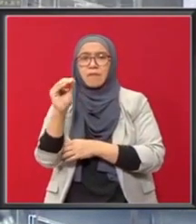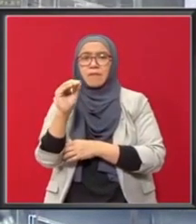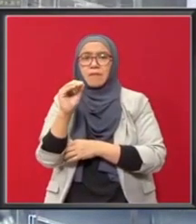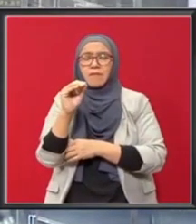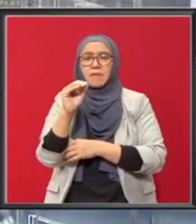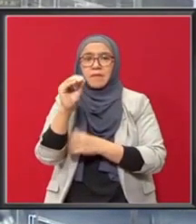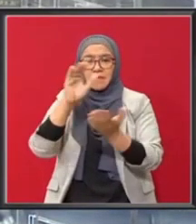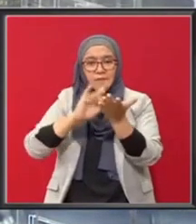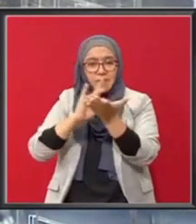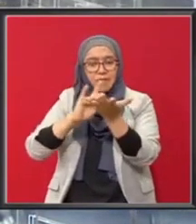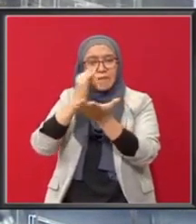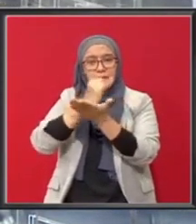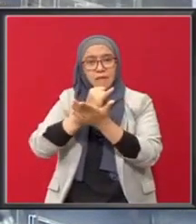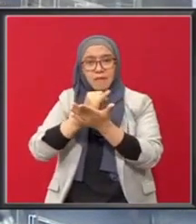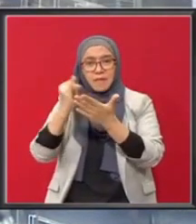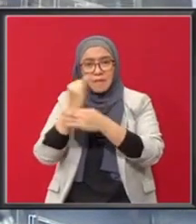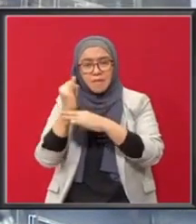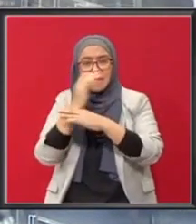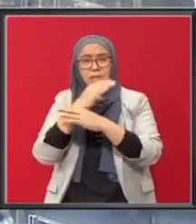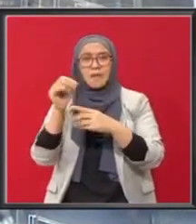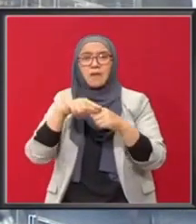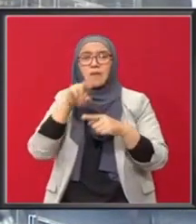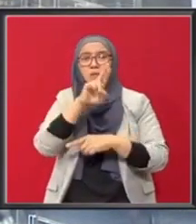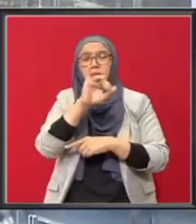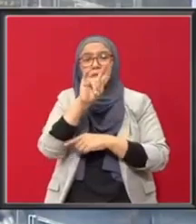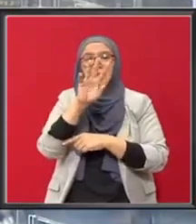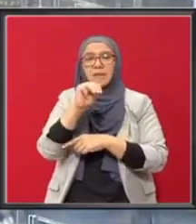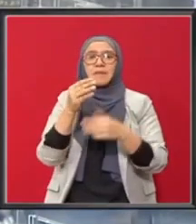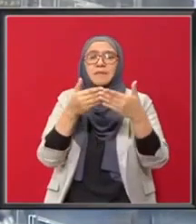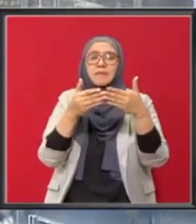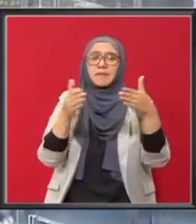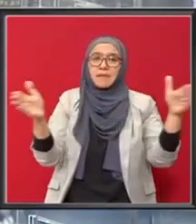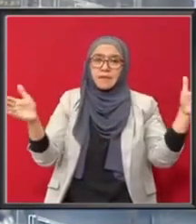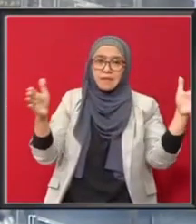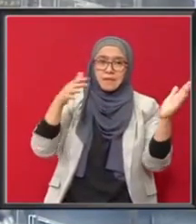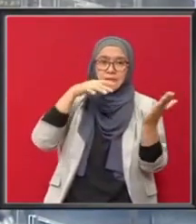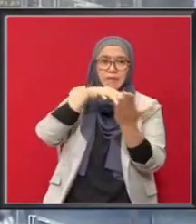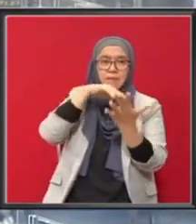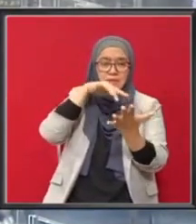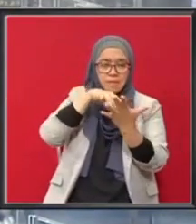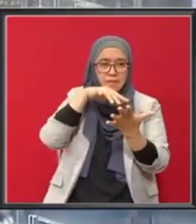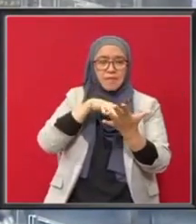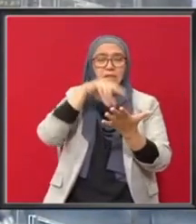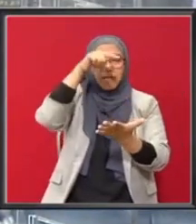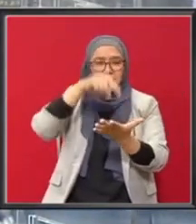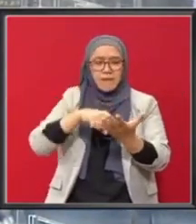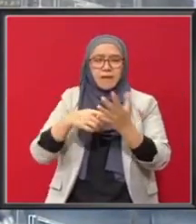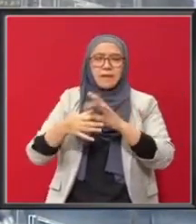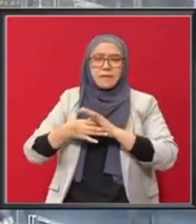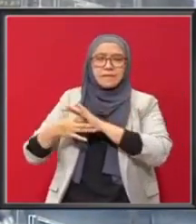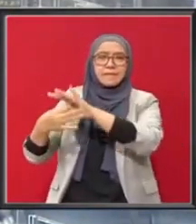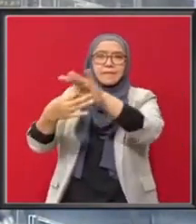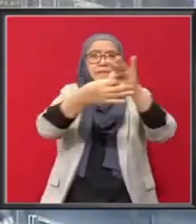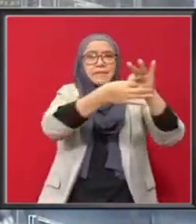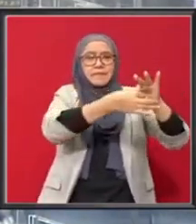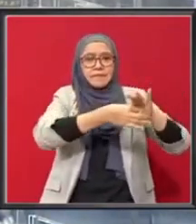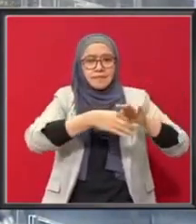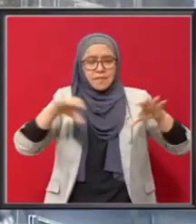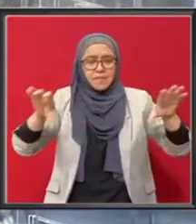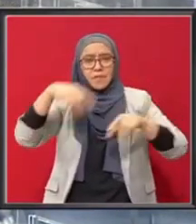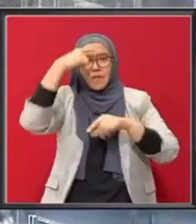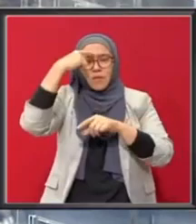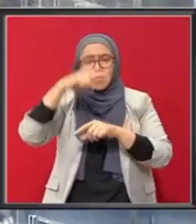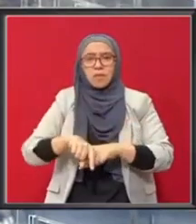Dan qntl studi ini kalibrasi yang telah kita laksanakan untuk mengisi sepertimana